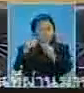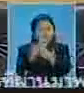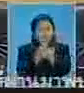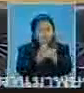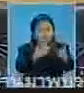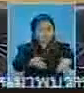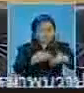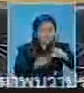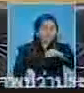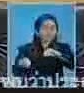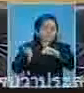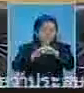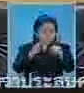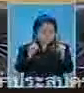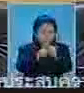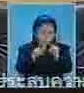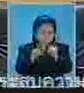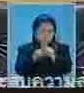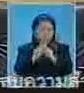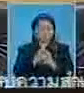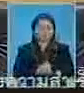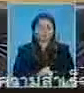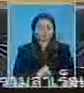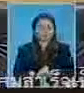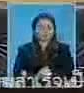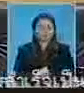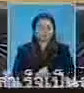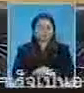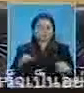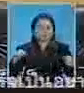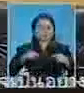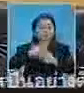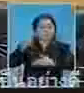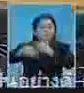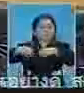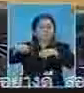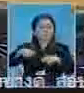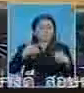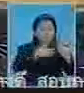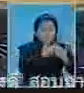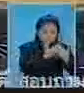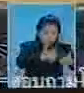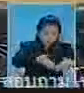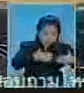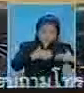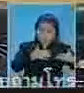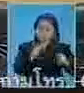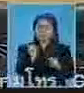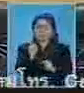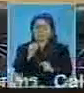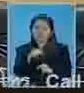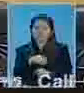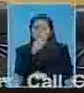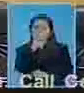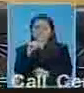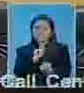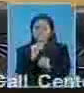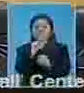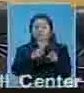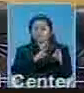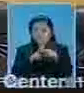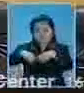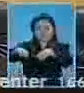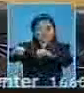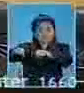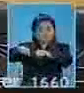ที่สูงขึ้นทั้งสิ้นยอดขายมอเตอร์ไซค์ที่เป็นตัวชี้วัดที่ชัดเจนถึงกำลังซื้อของพี่น้อง